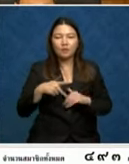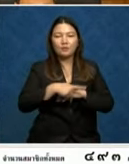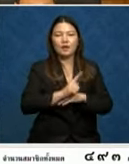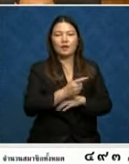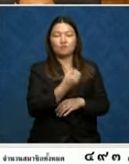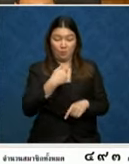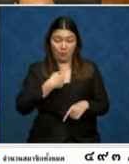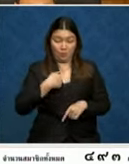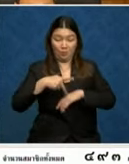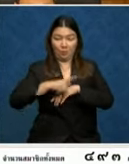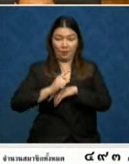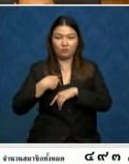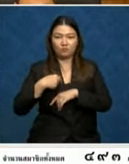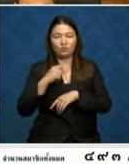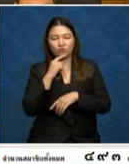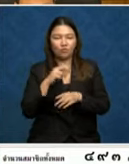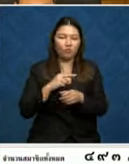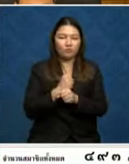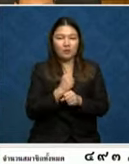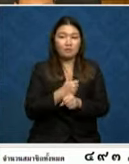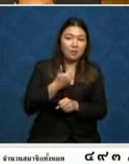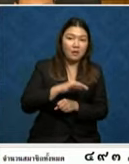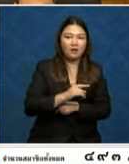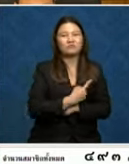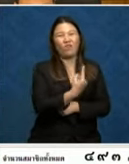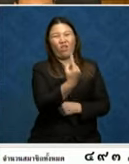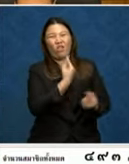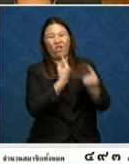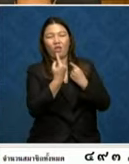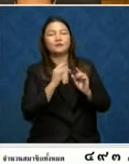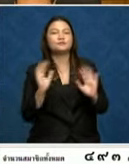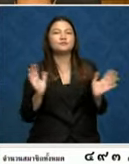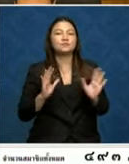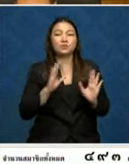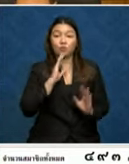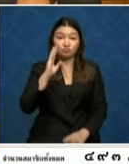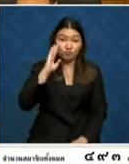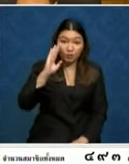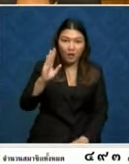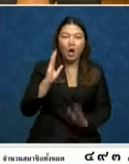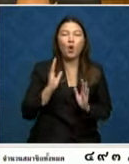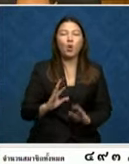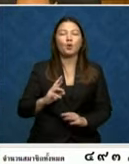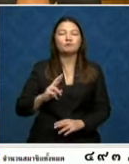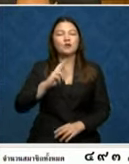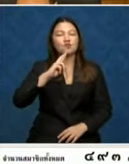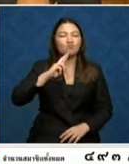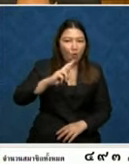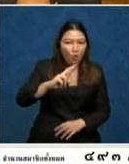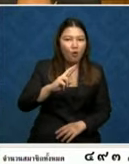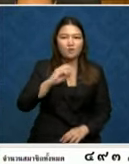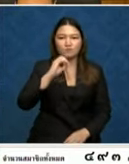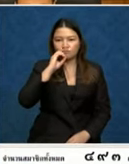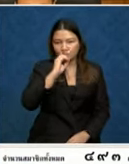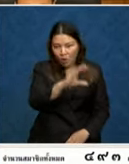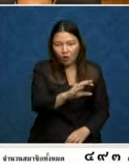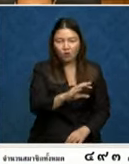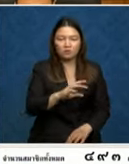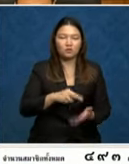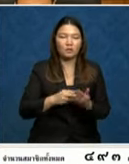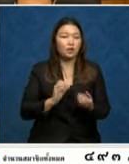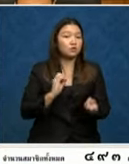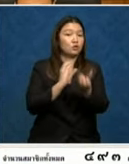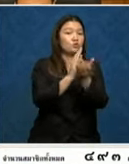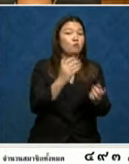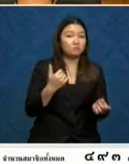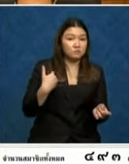่า ห่างนี้จะเดนต่อได้ไหมถ้าต่อไปมีคนไปร้องจะเกิดปัญหาไหมistant ท่านก็ให้ผมต